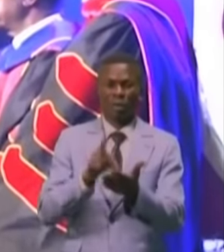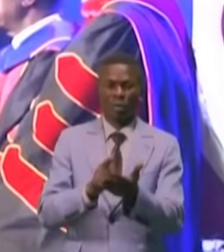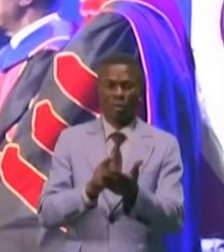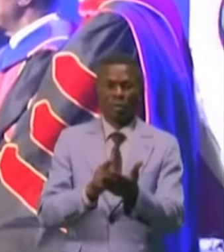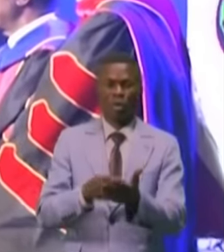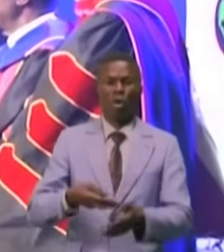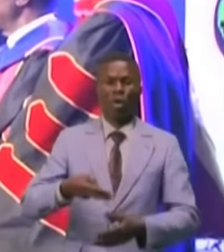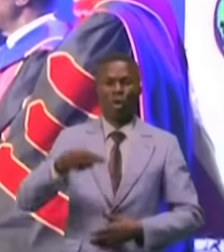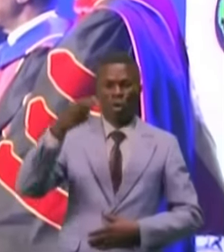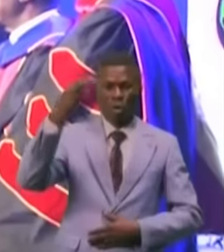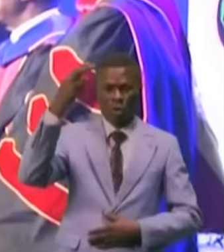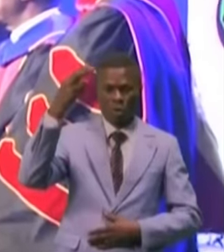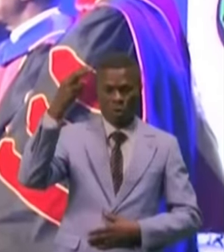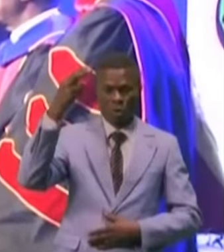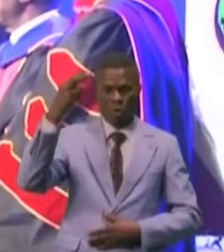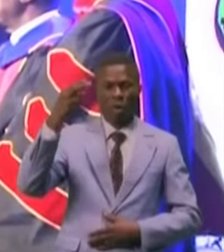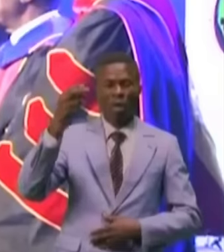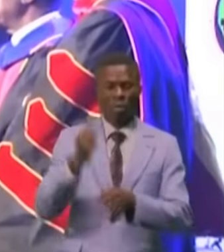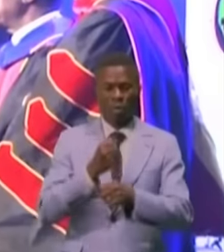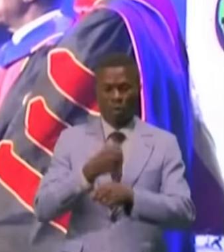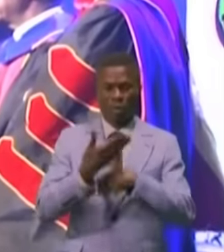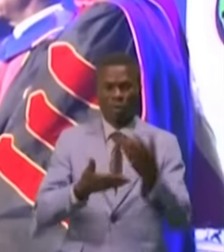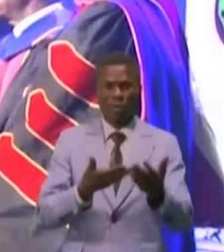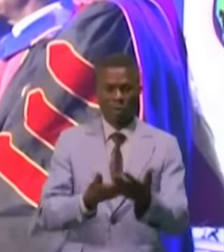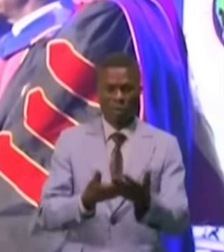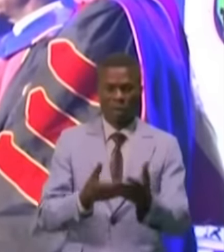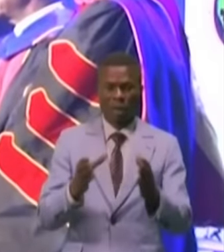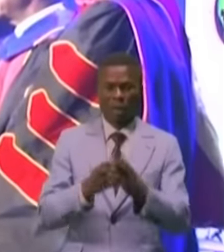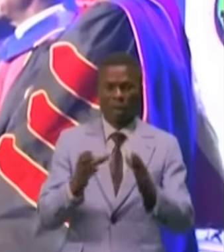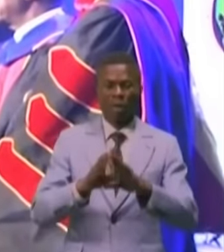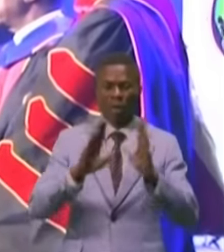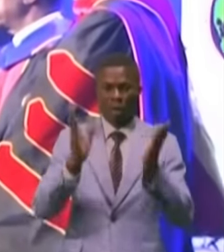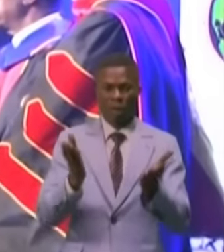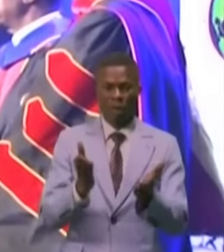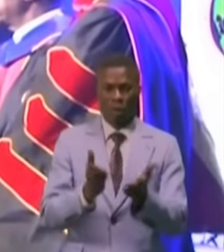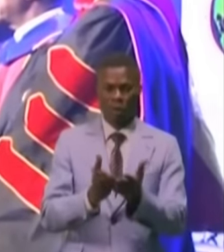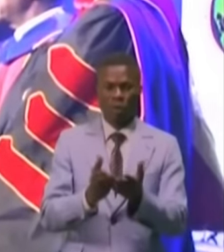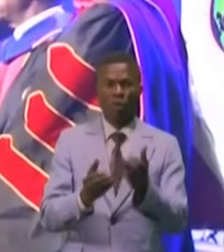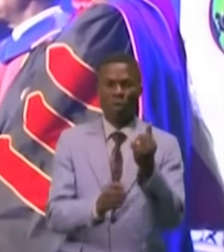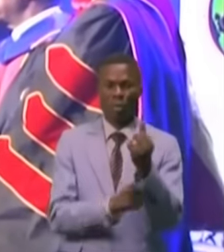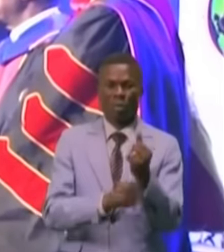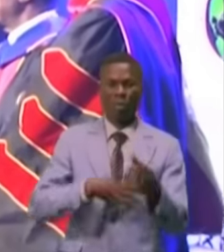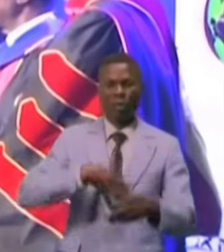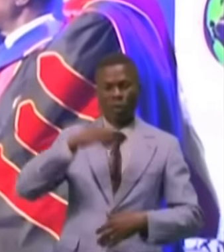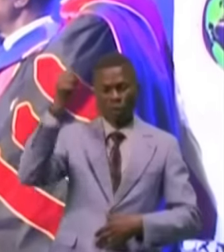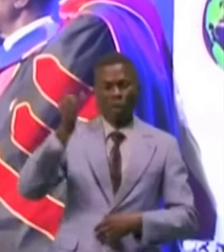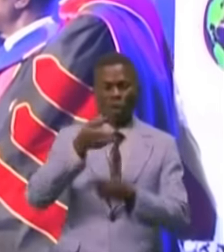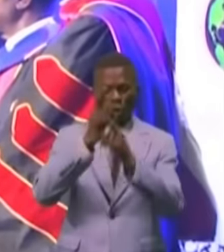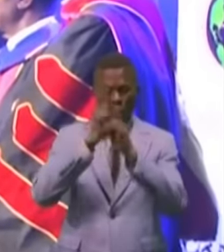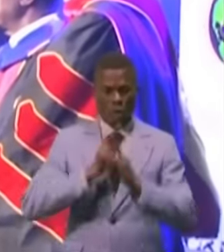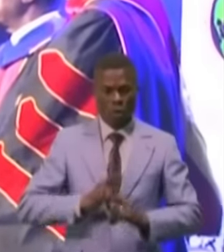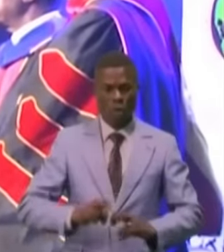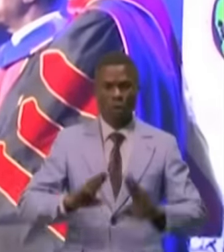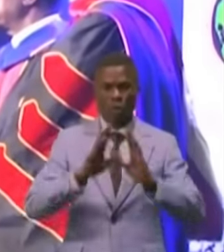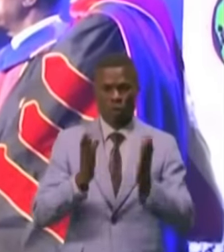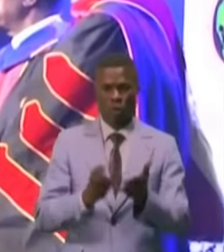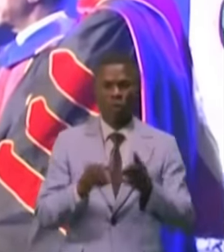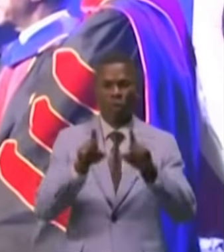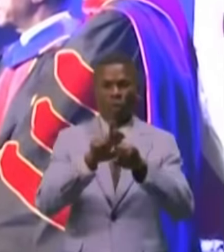causa en théologie avec tous les droits, les honneurs et